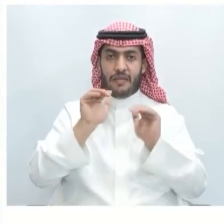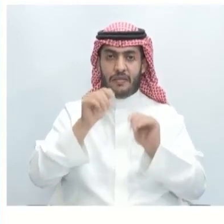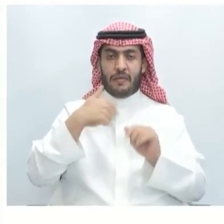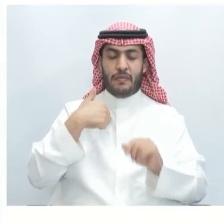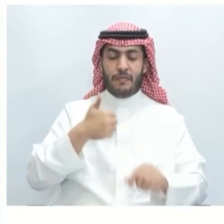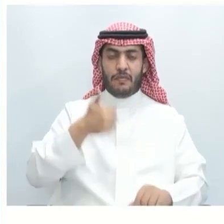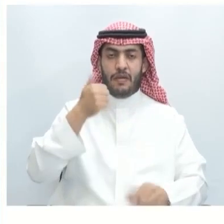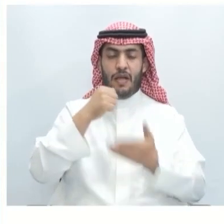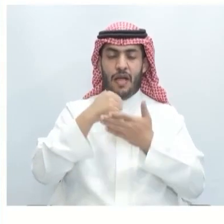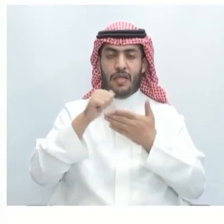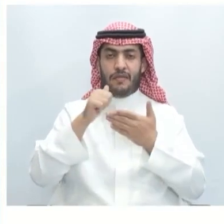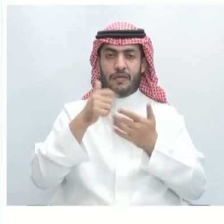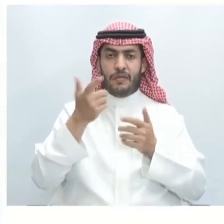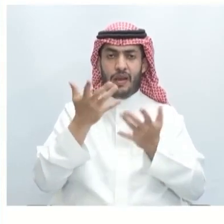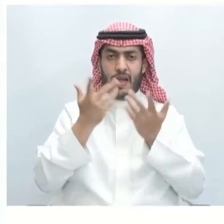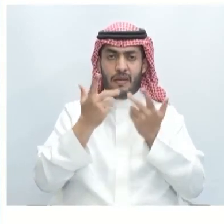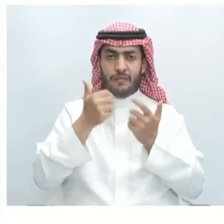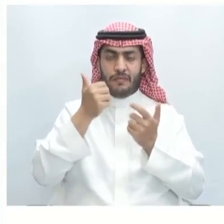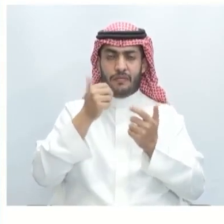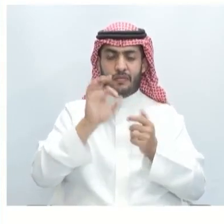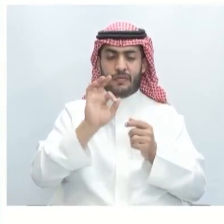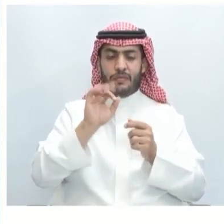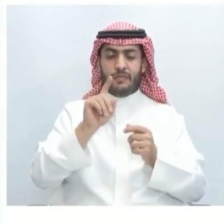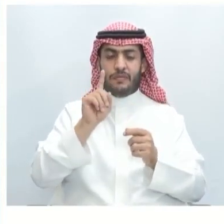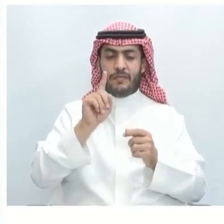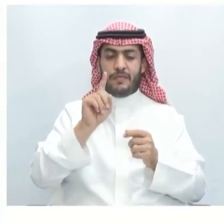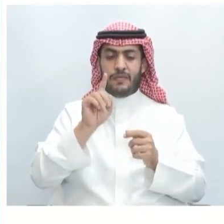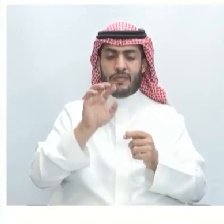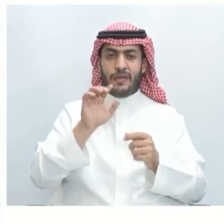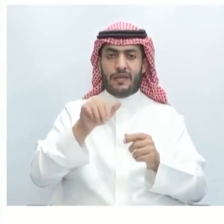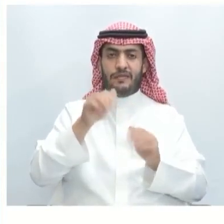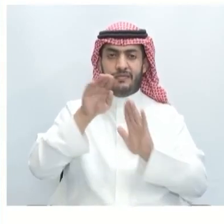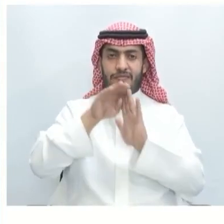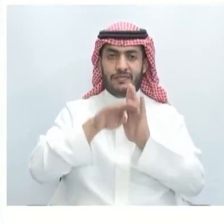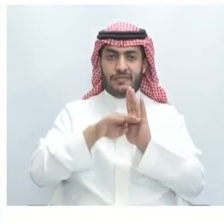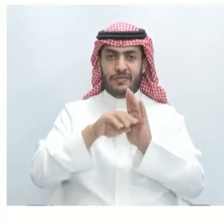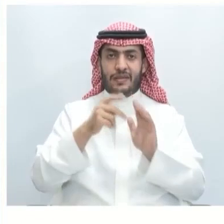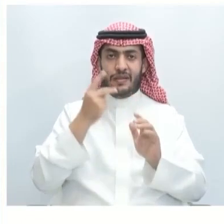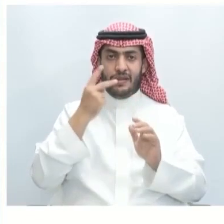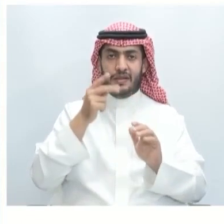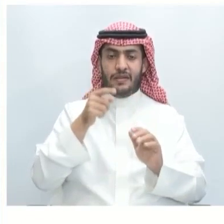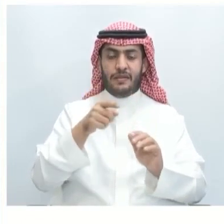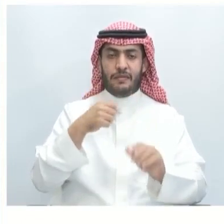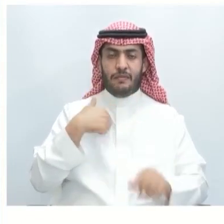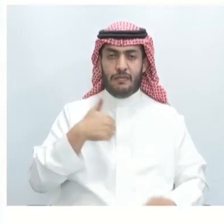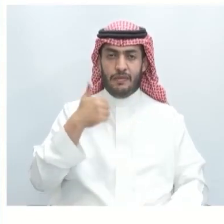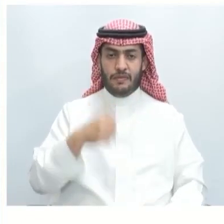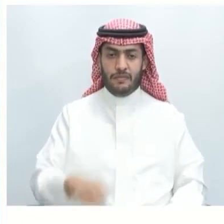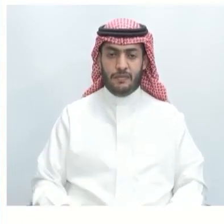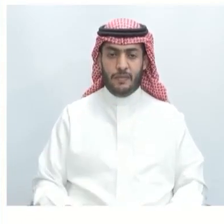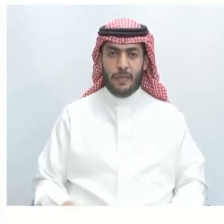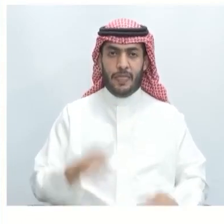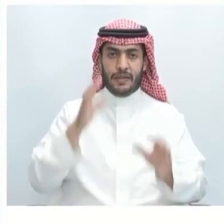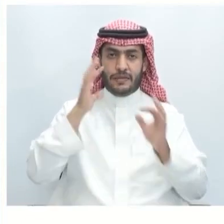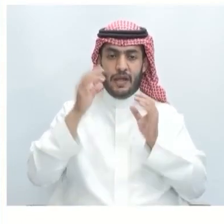تستطيع حذف القيم الحاليه ومن ثم ظهرت لدينا فقط السيناريوهات التي نود عرضها في هذا السيناريو نستطيع ايضا تنسيق